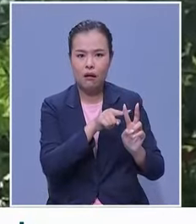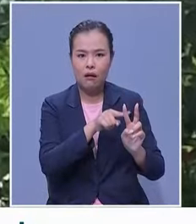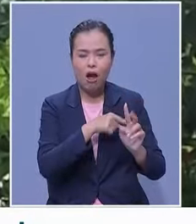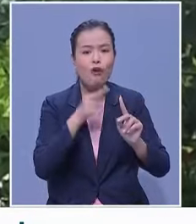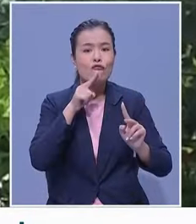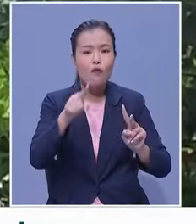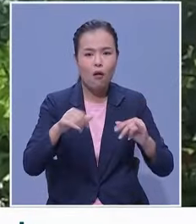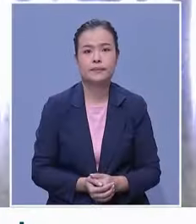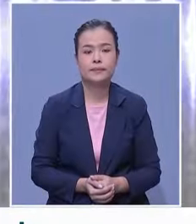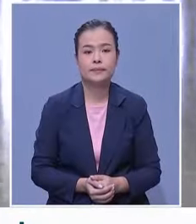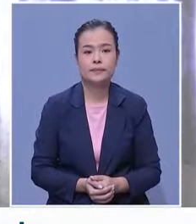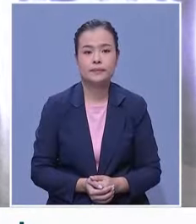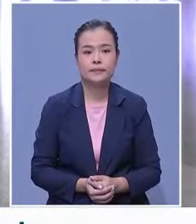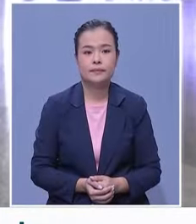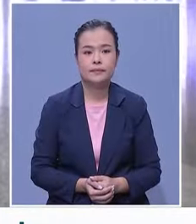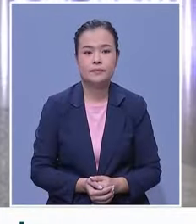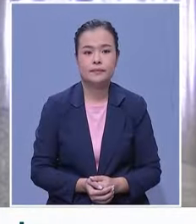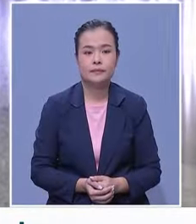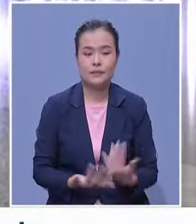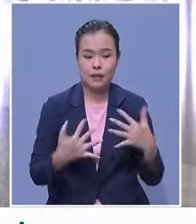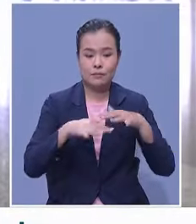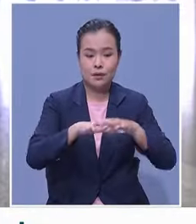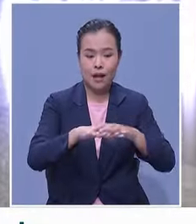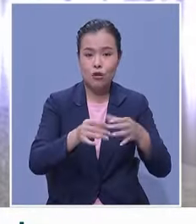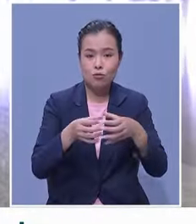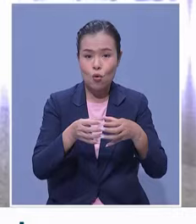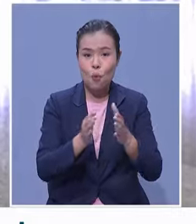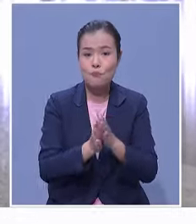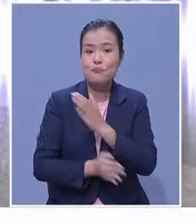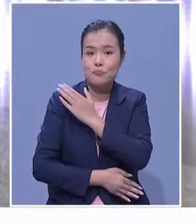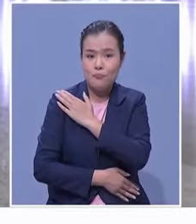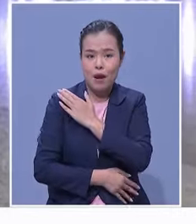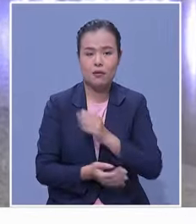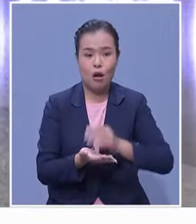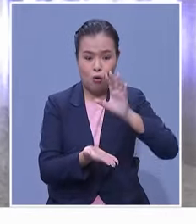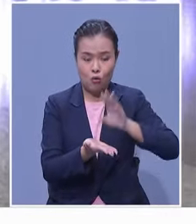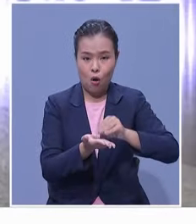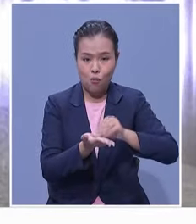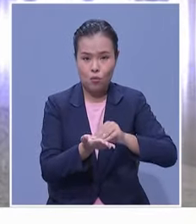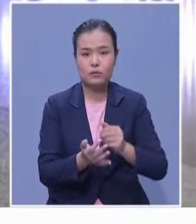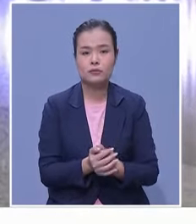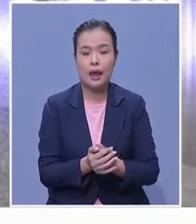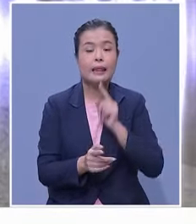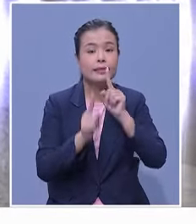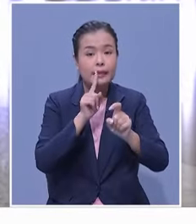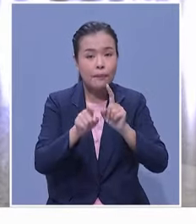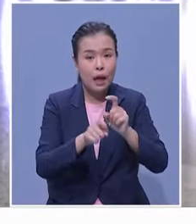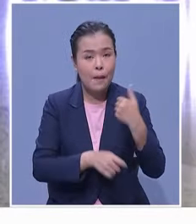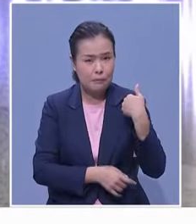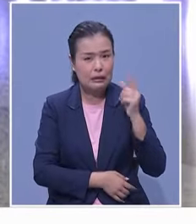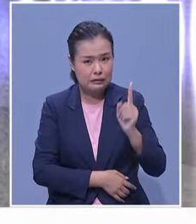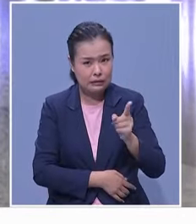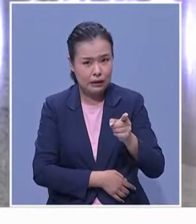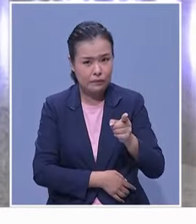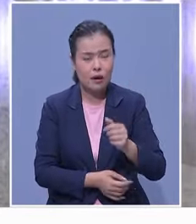ร้องกันอยู่ค่ะค่ะเราได้ประสานคณะสงฆ์ไปเนี่ยคณะสงฆ์ก็บอกว่าเรื่องข้อมูลเนี่ยก็ได้สอบถามว่าเป็นจริงมั้ย